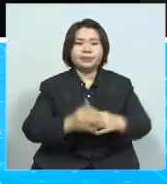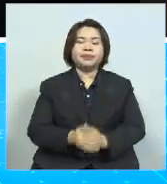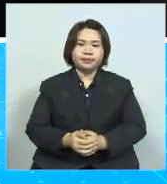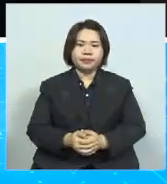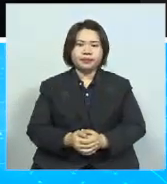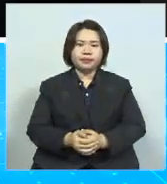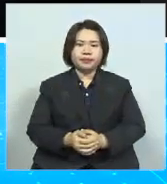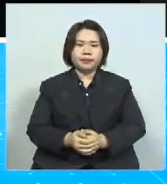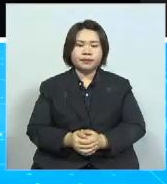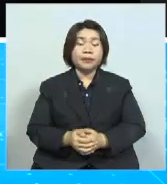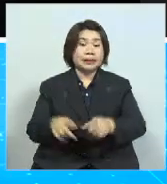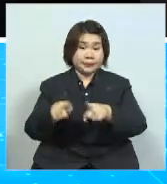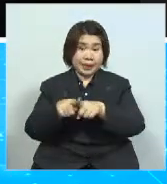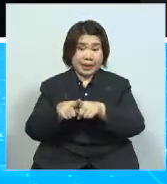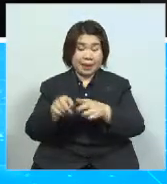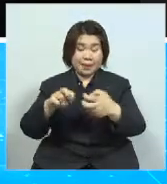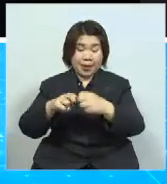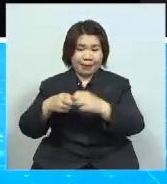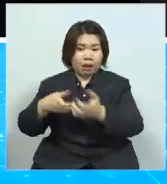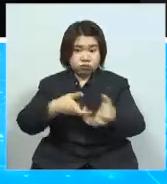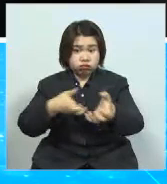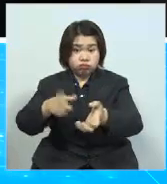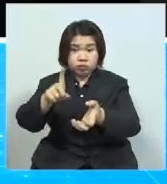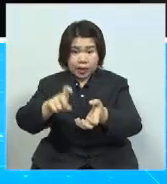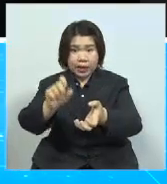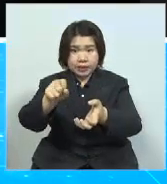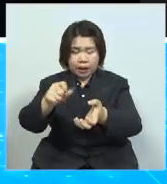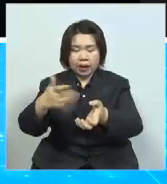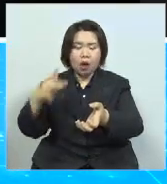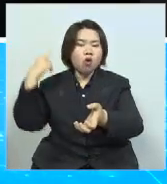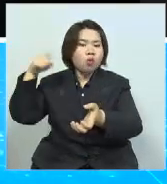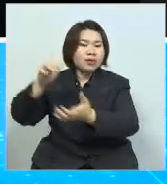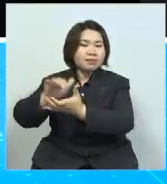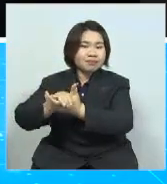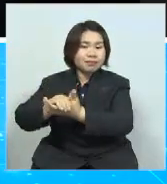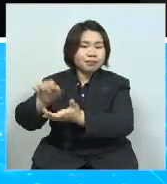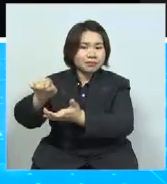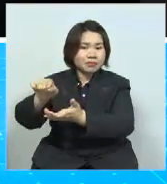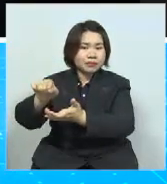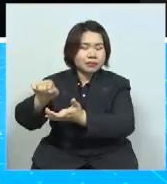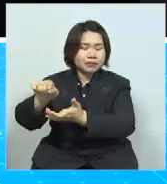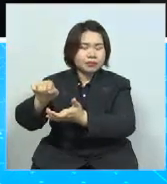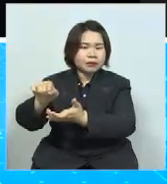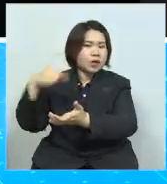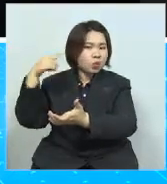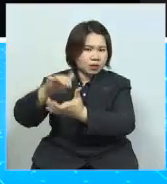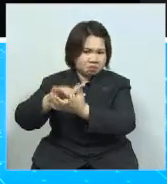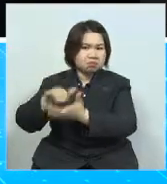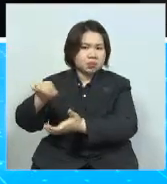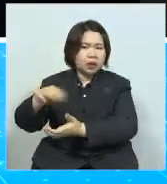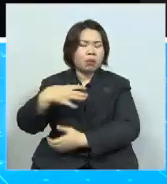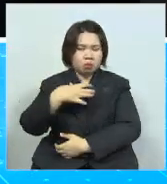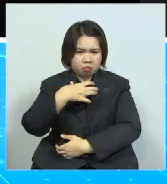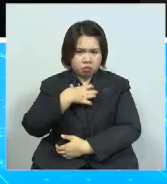ะฮะคนที่ไปด้วยคือฝ่ายภรรยาเนี่ยภรรยาเนี่ยแน่นอนคงต้อง